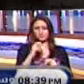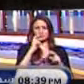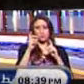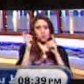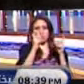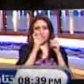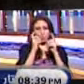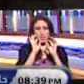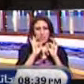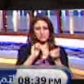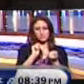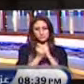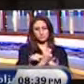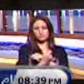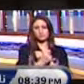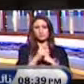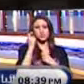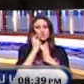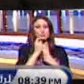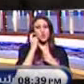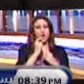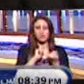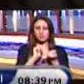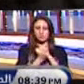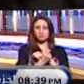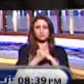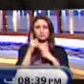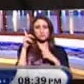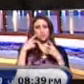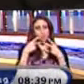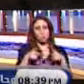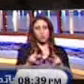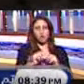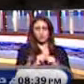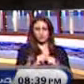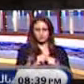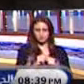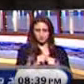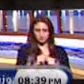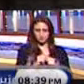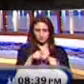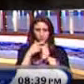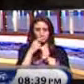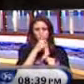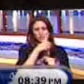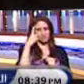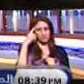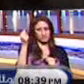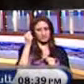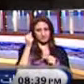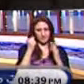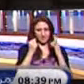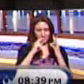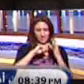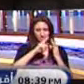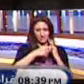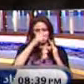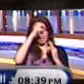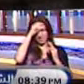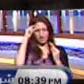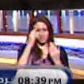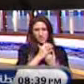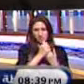تغيير الوزاري او تغيير رئيس الحكومة اذا ما وافقت المعارضة على ذلك او اذا ما رأت المعارضة ذلك في الحوار الوطني.